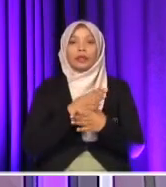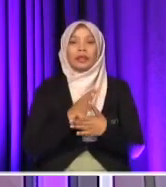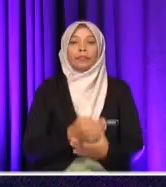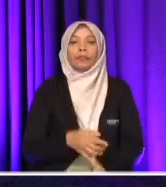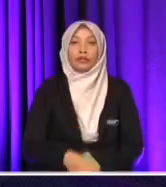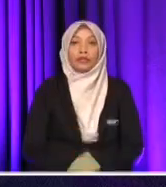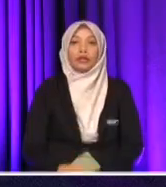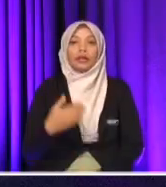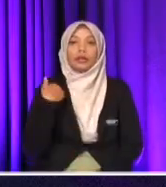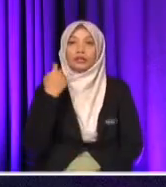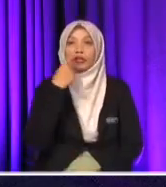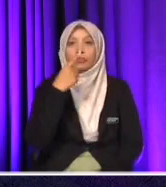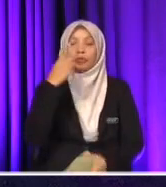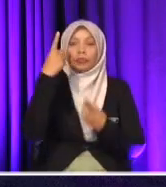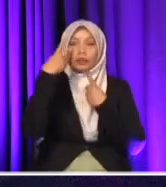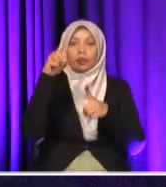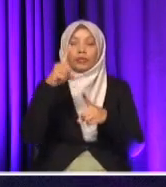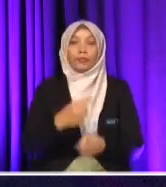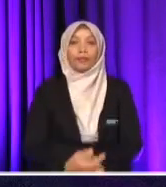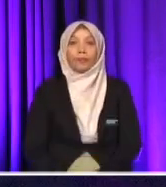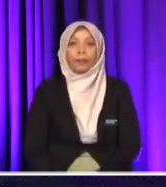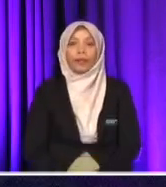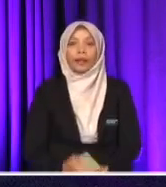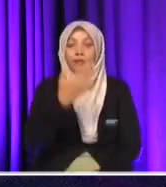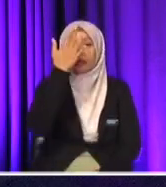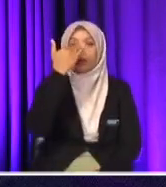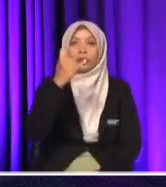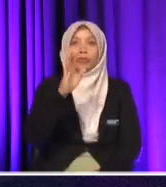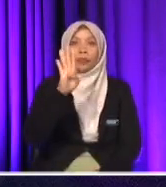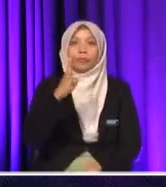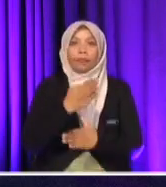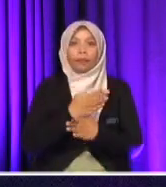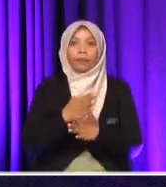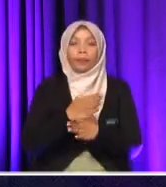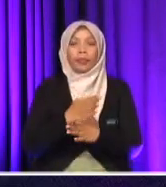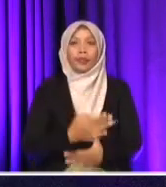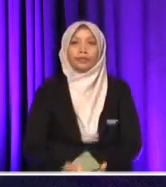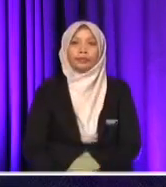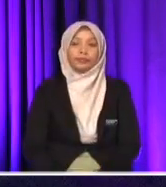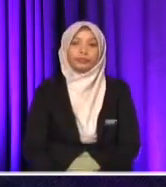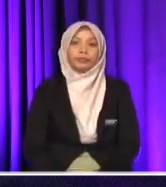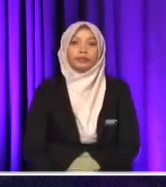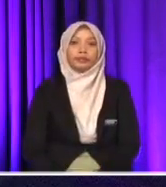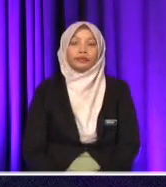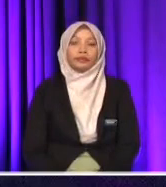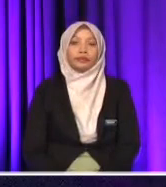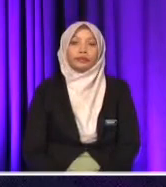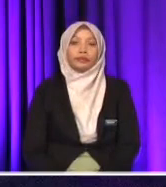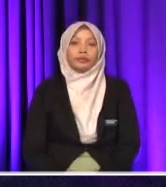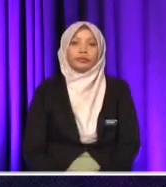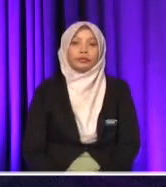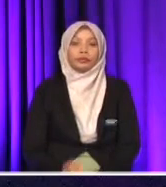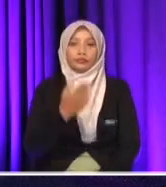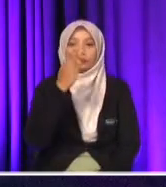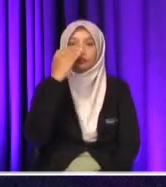jawab kenapa 4 bahagian? 4 bahagian. Ada siapa nak jawab kenapa 4 bahagian? Okey, kenapa 4 bahagian? Dengar ke tak dengar? Kenapa 4